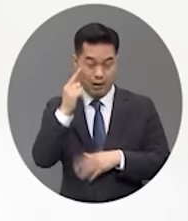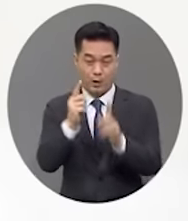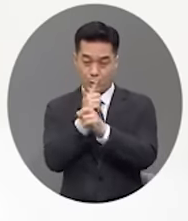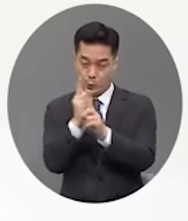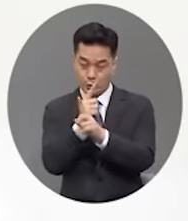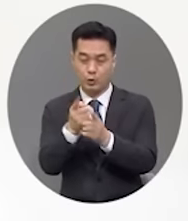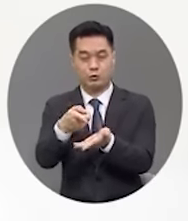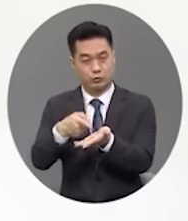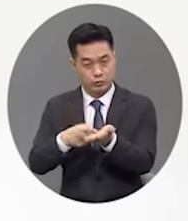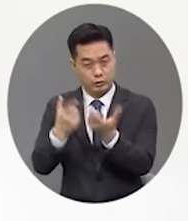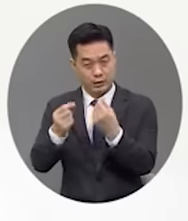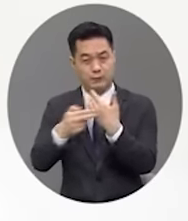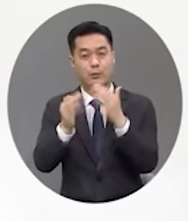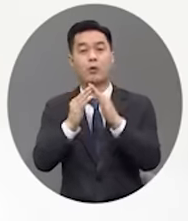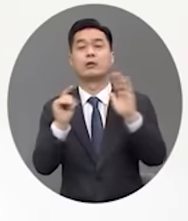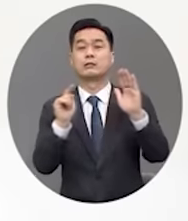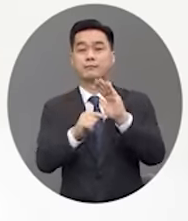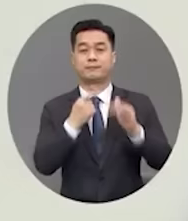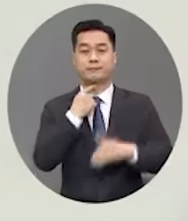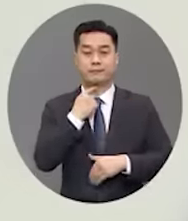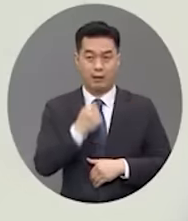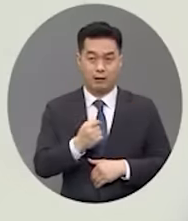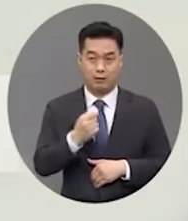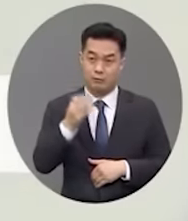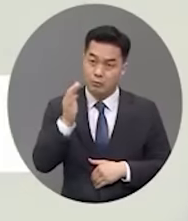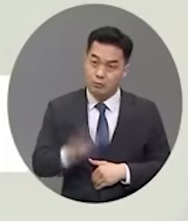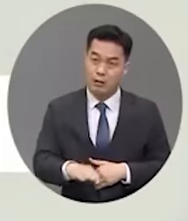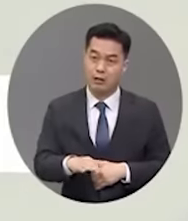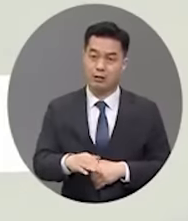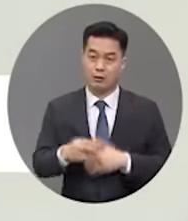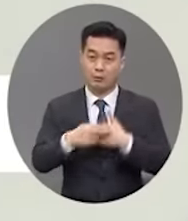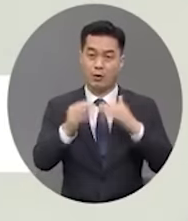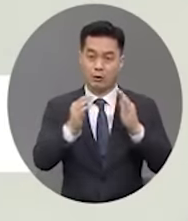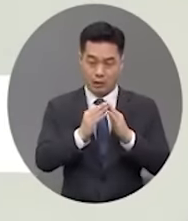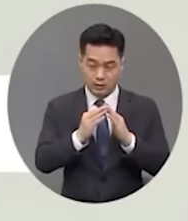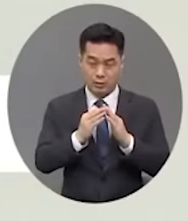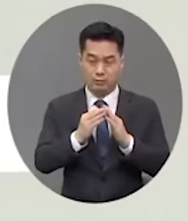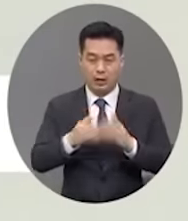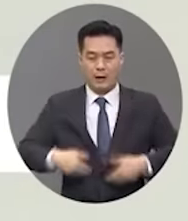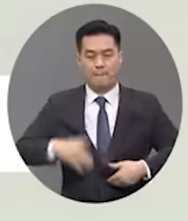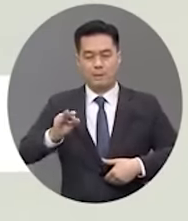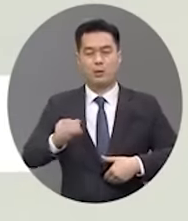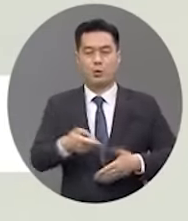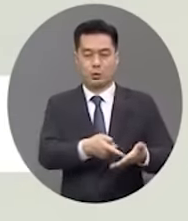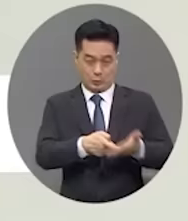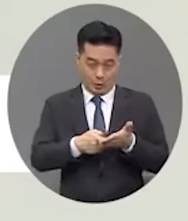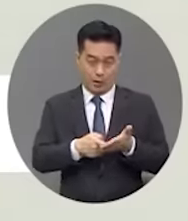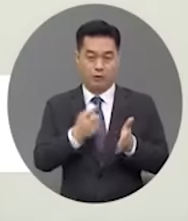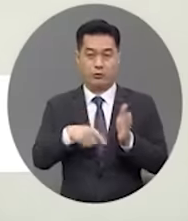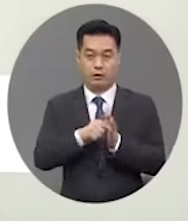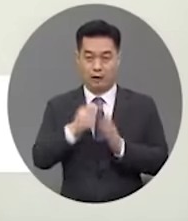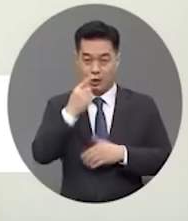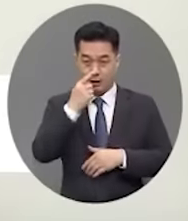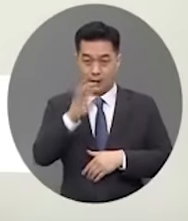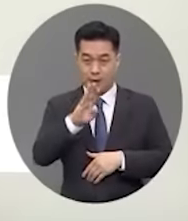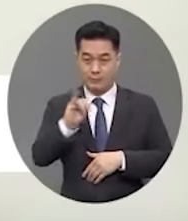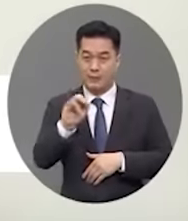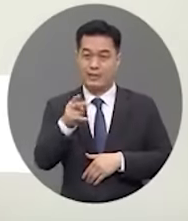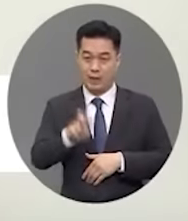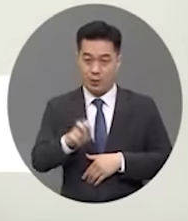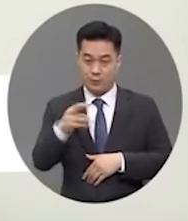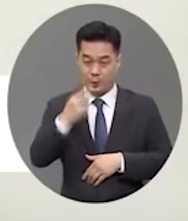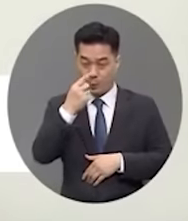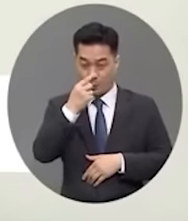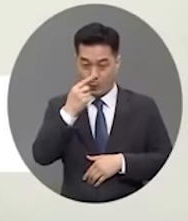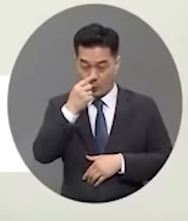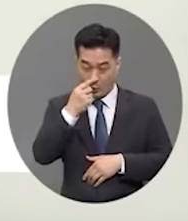받으러 같은 병원을 찾았습니다. 그런데 병원에서는 비용을 절약할 수 있다며 비염 수술에 코끝 성형 수술,